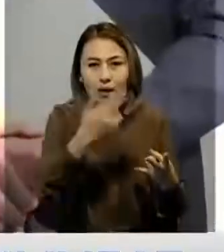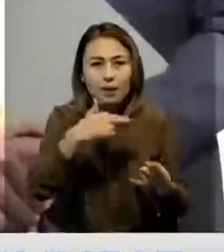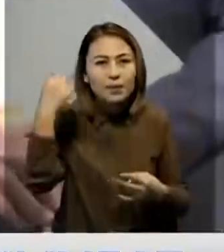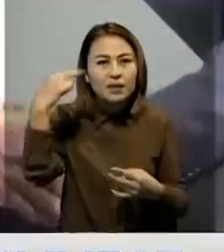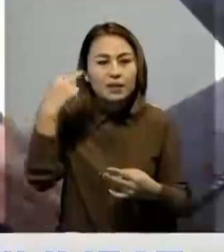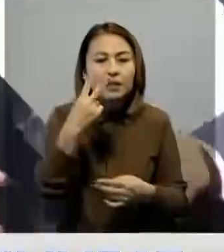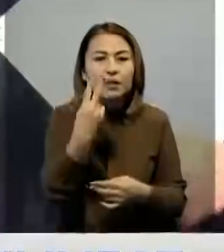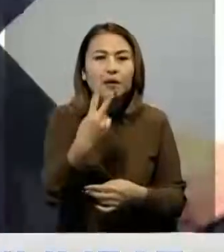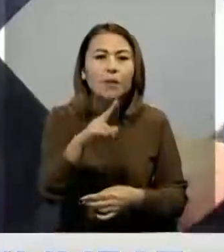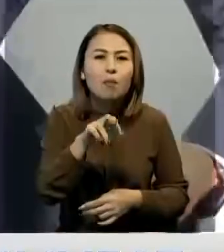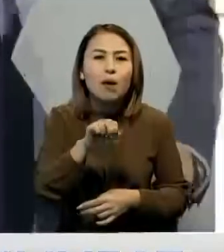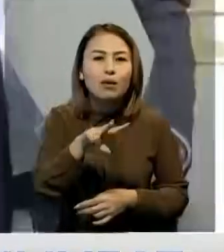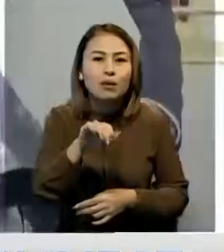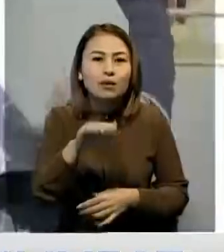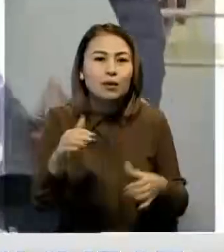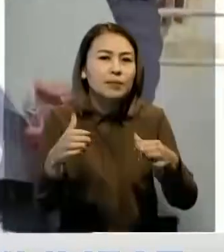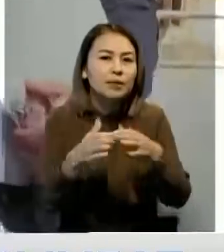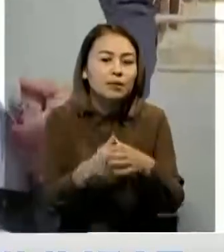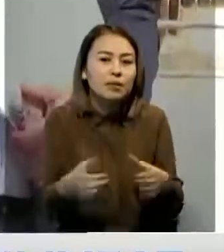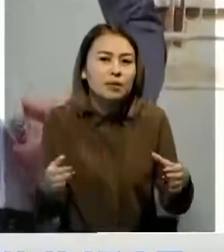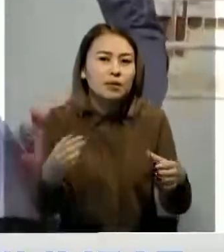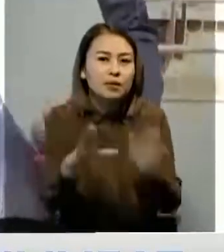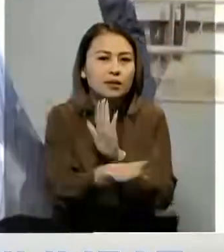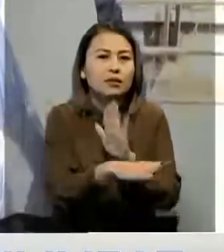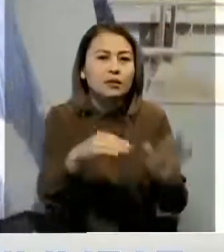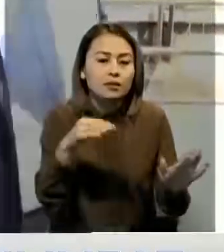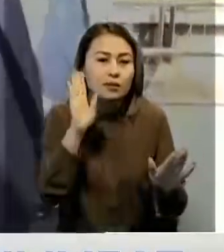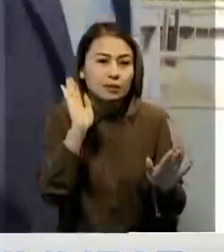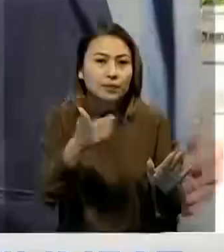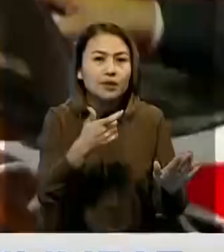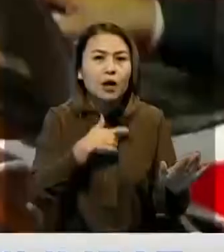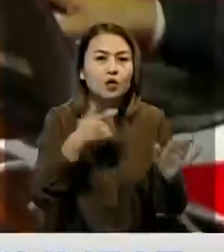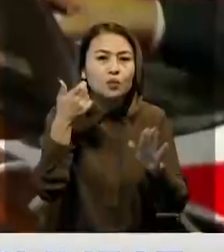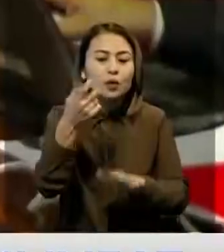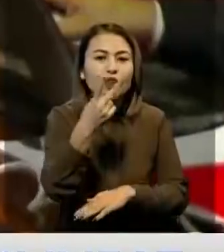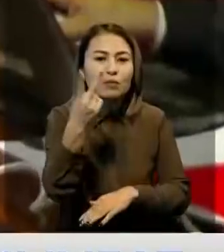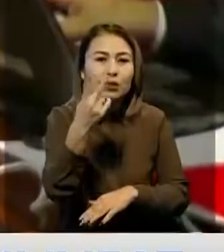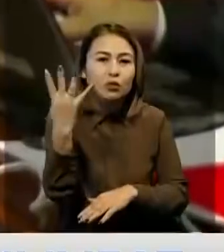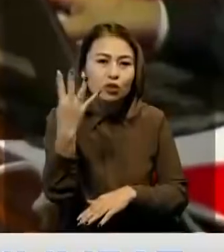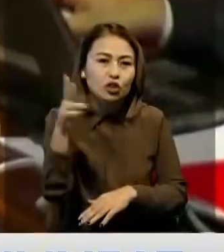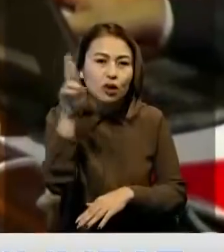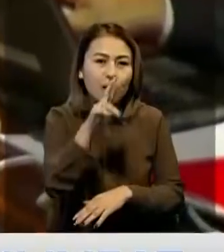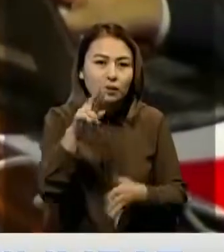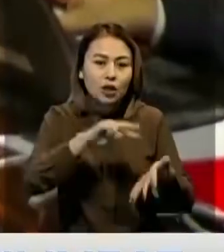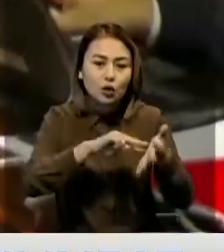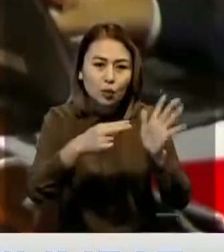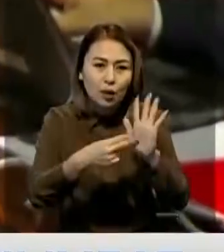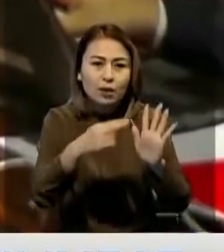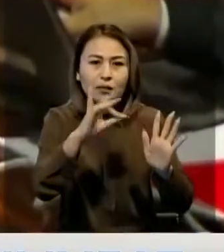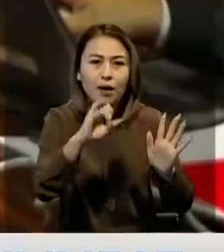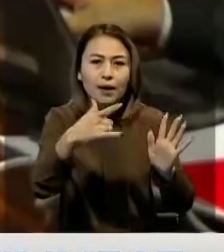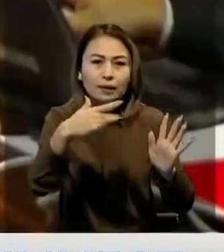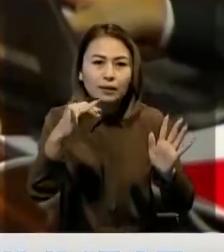Италия президентін екі палатаның бірлескен сессиясында парламентарийлер сайлайды. Дауыс беру 24-ші